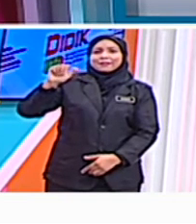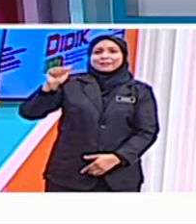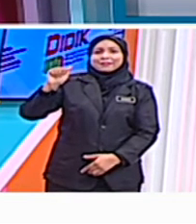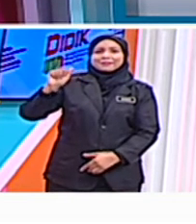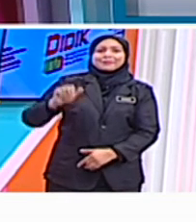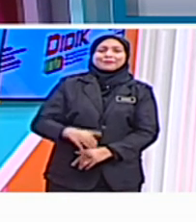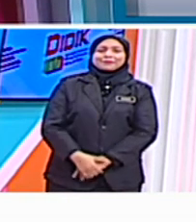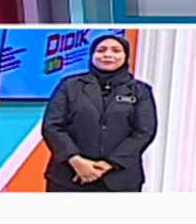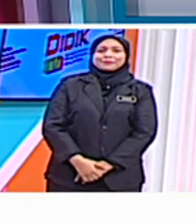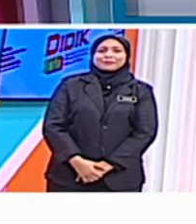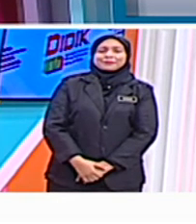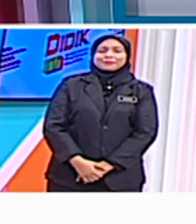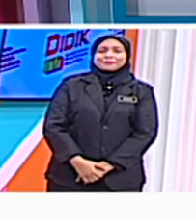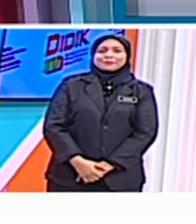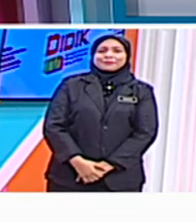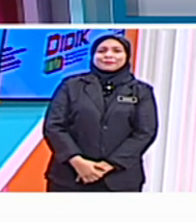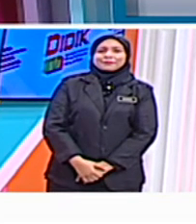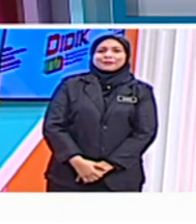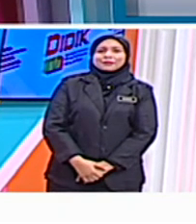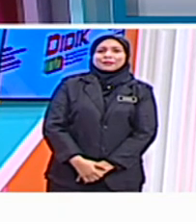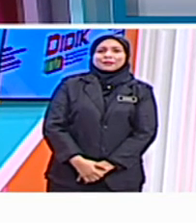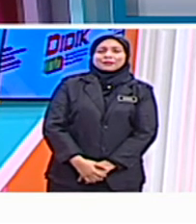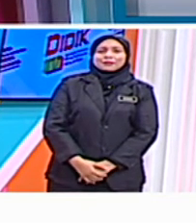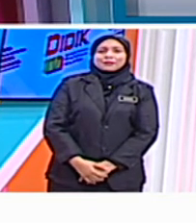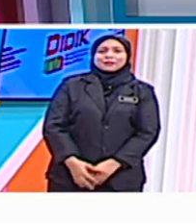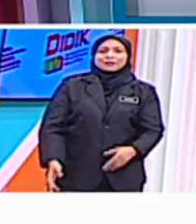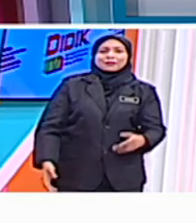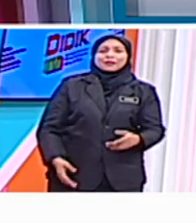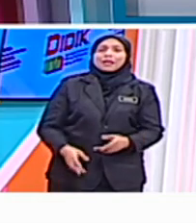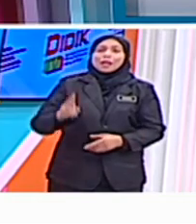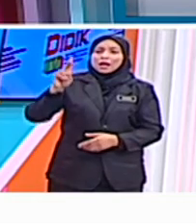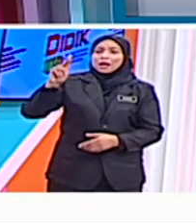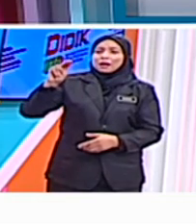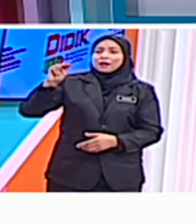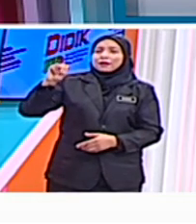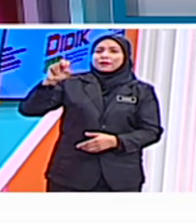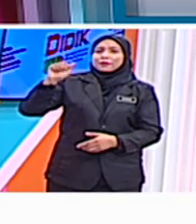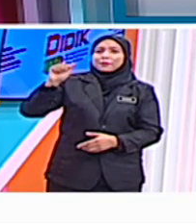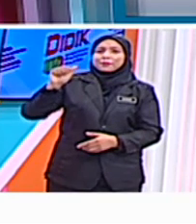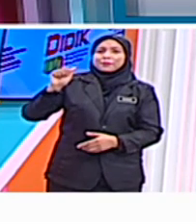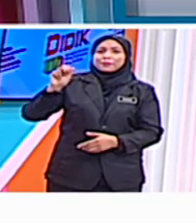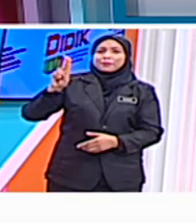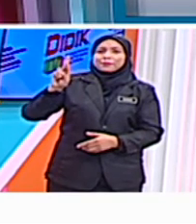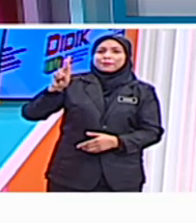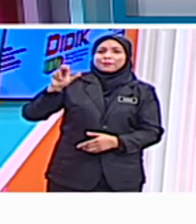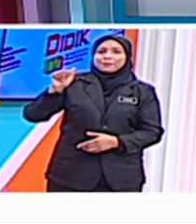Alina? Alina? Kalau tak ada Alina, kita pergi ke Naura. Naura mana Naura? Pergi Naura dulu.